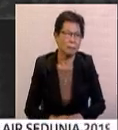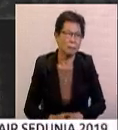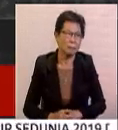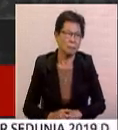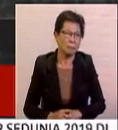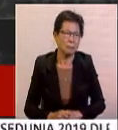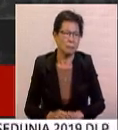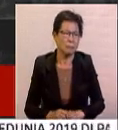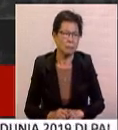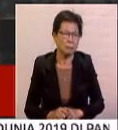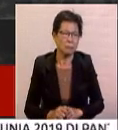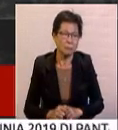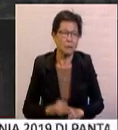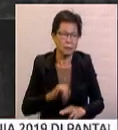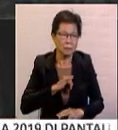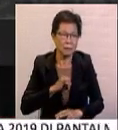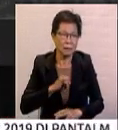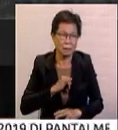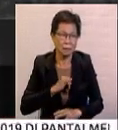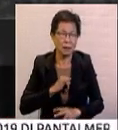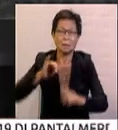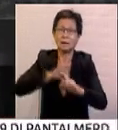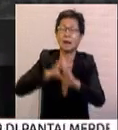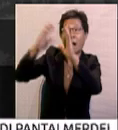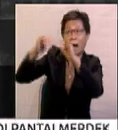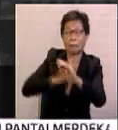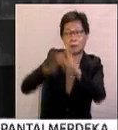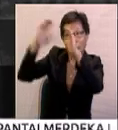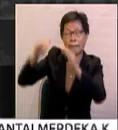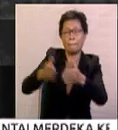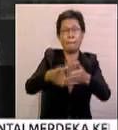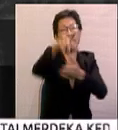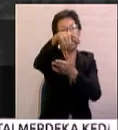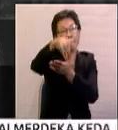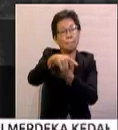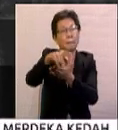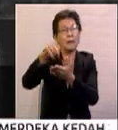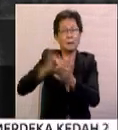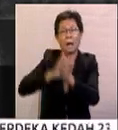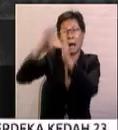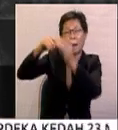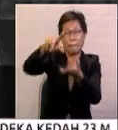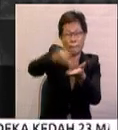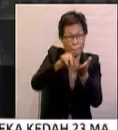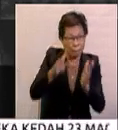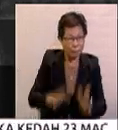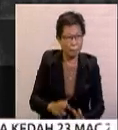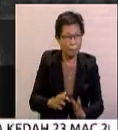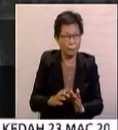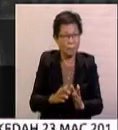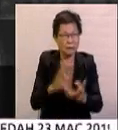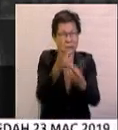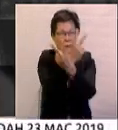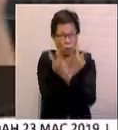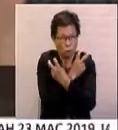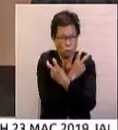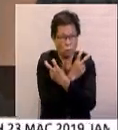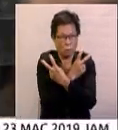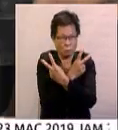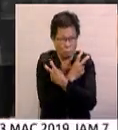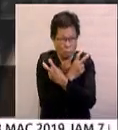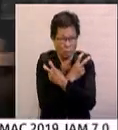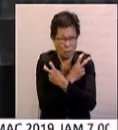What? So, saya berharap ya bahawa pihak media jangan menggunakan beracun, toksik